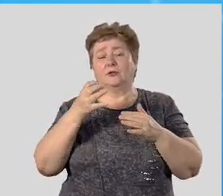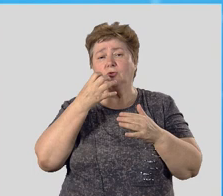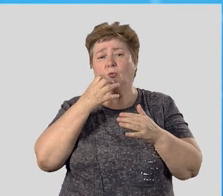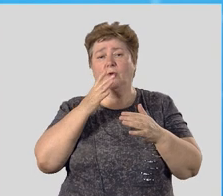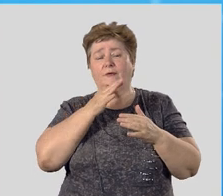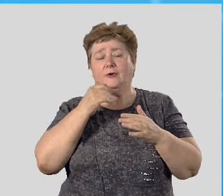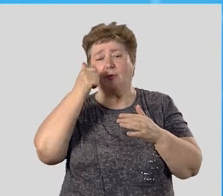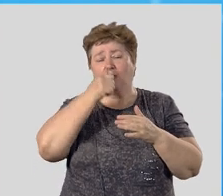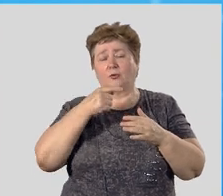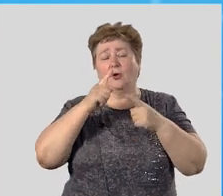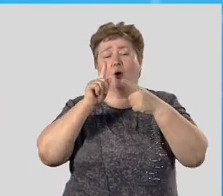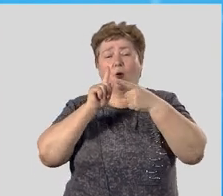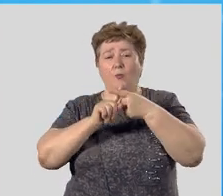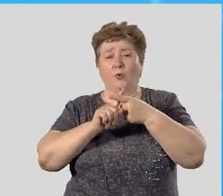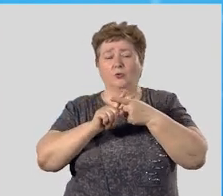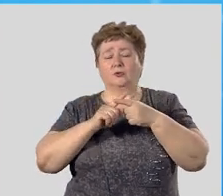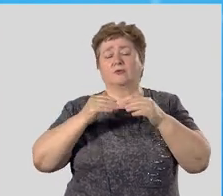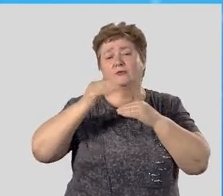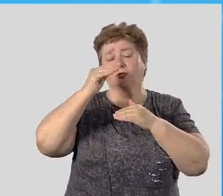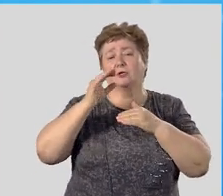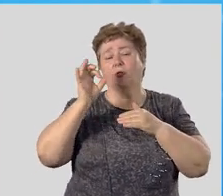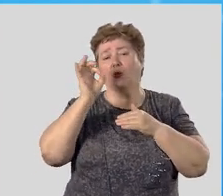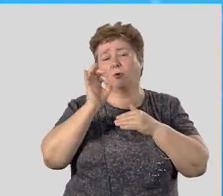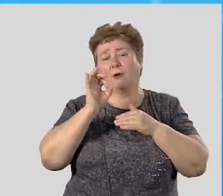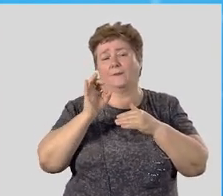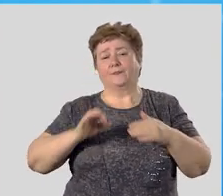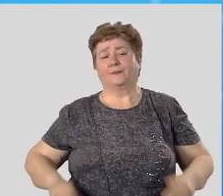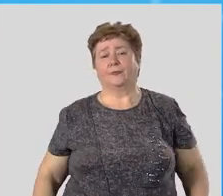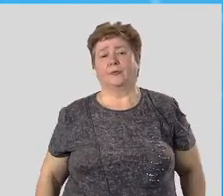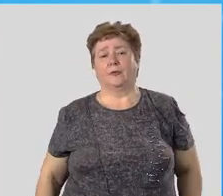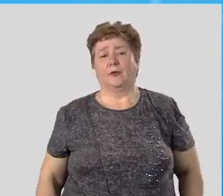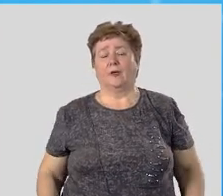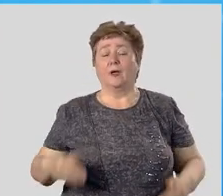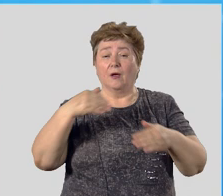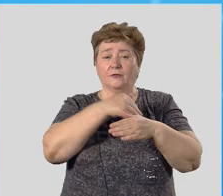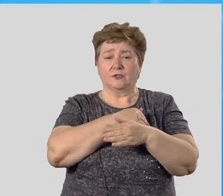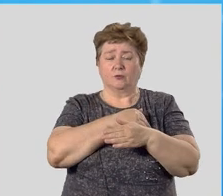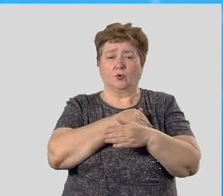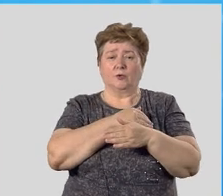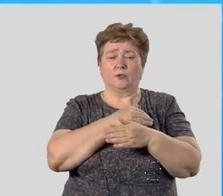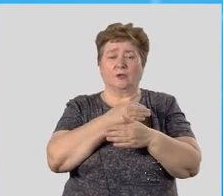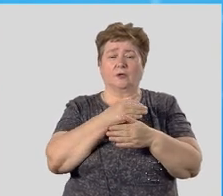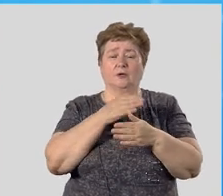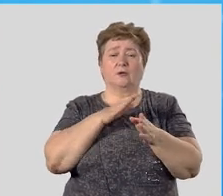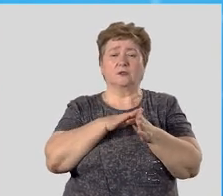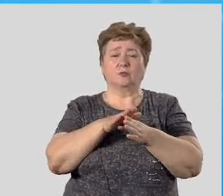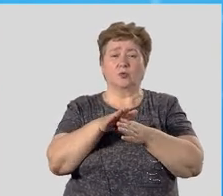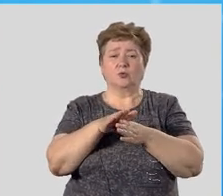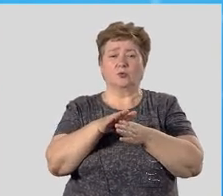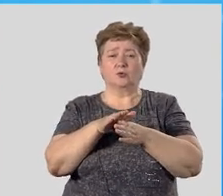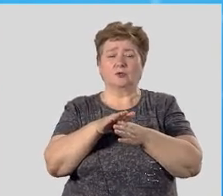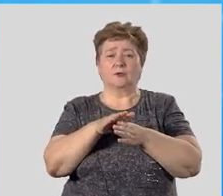время года, отметка выше нуля. Итак, в термометрах